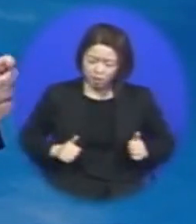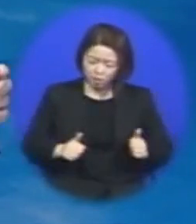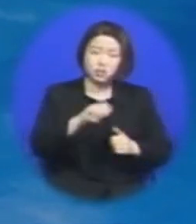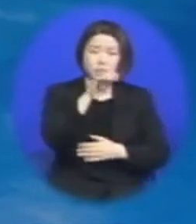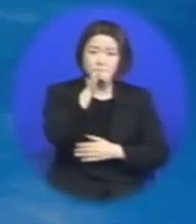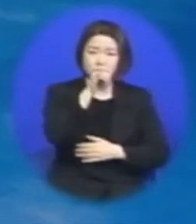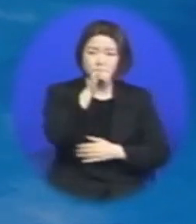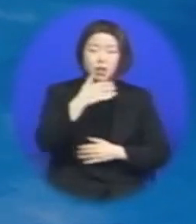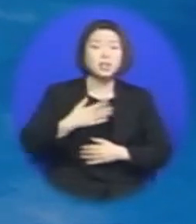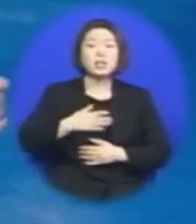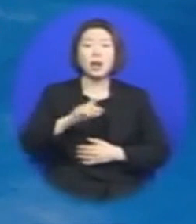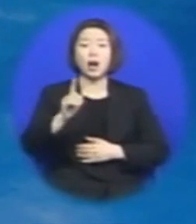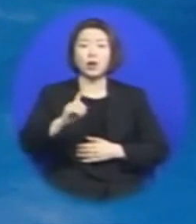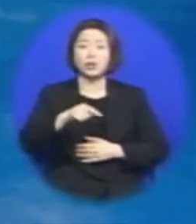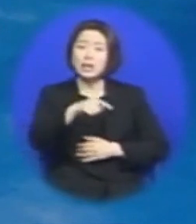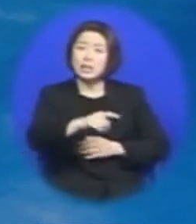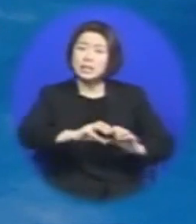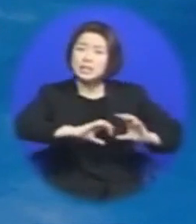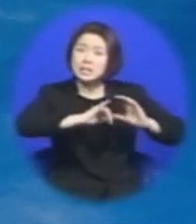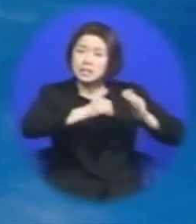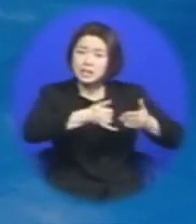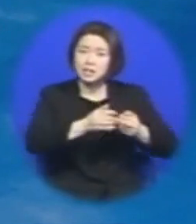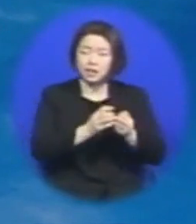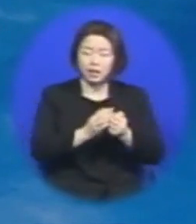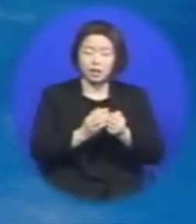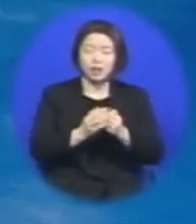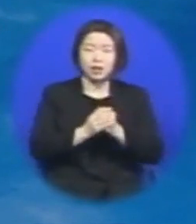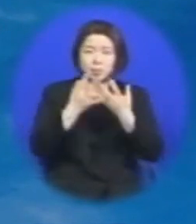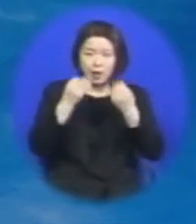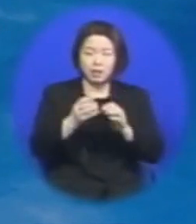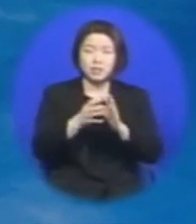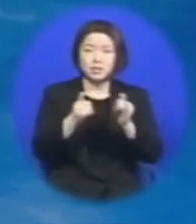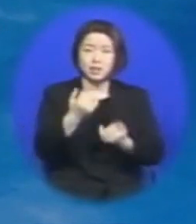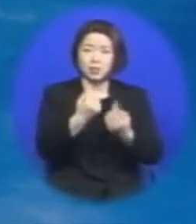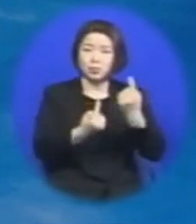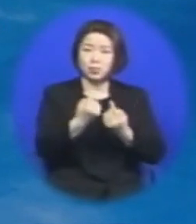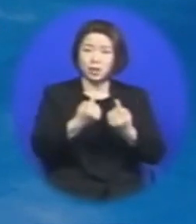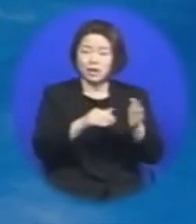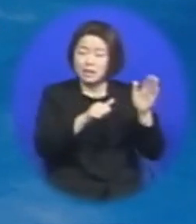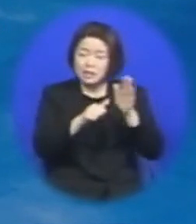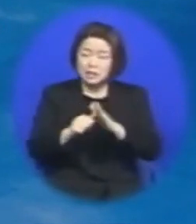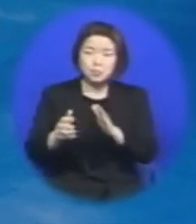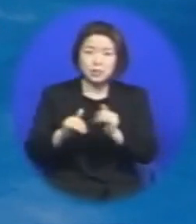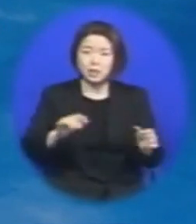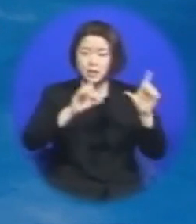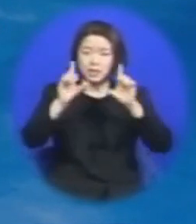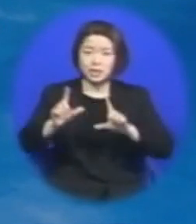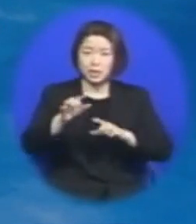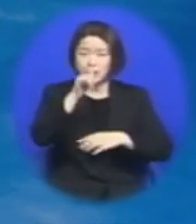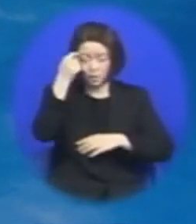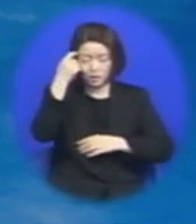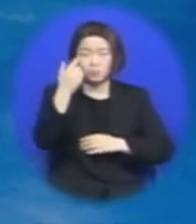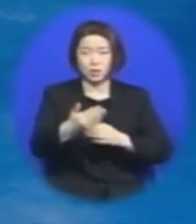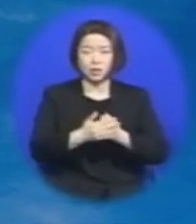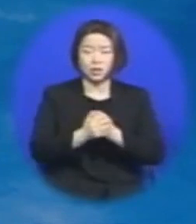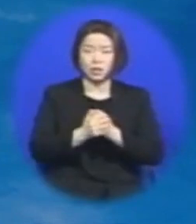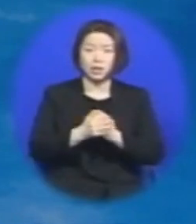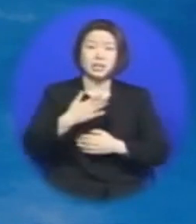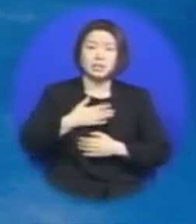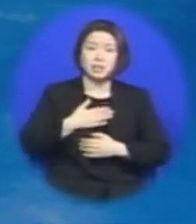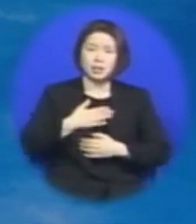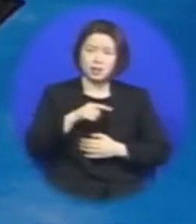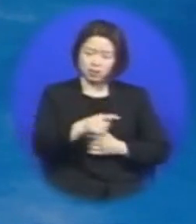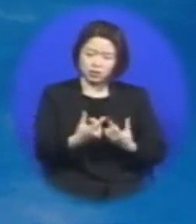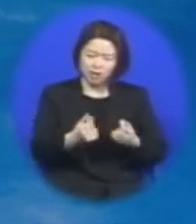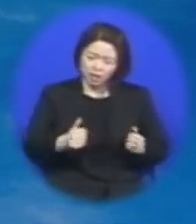어떻게이 세상에 많은 사람들보다 더 실패자의 삶을 살았겠습니까 저는 그렇게 열심히 살면 최선을